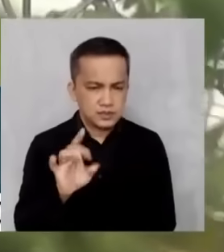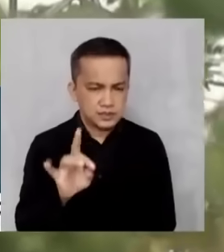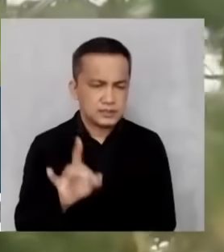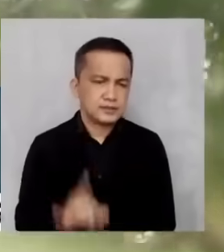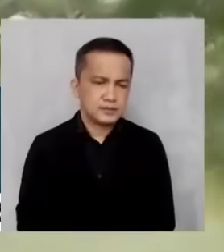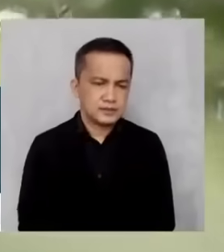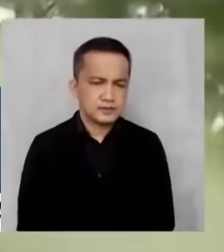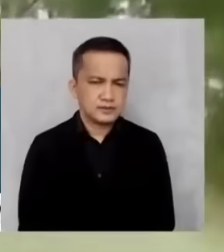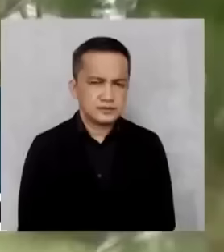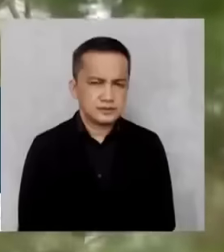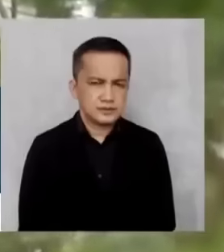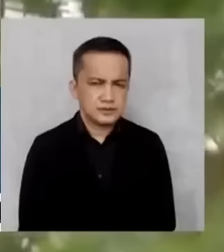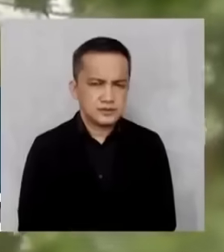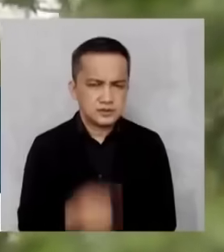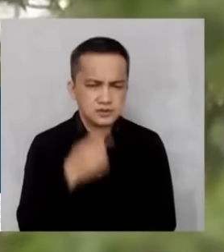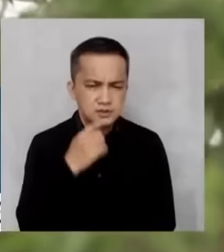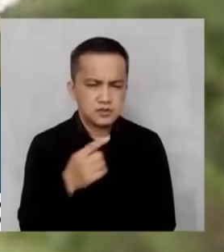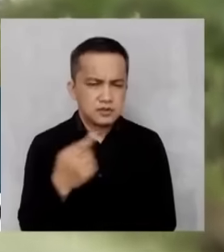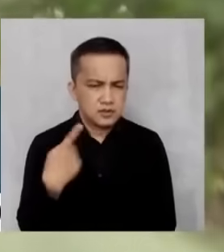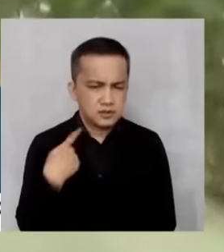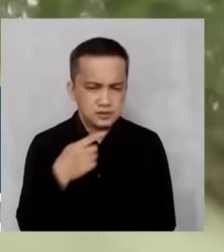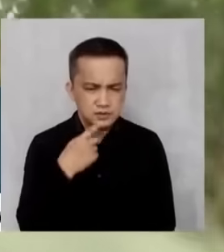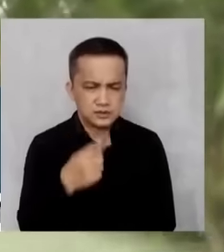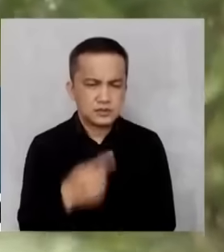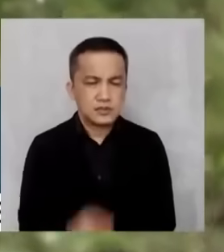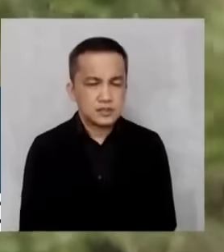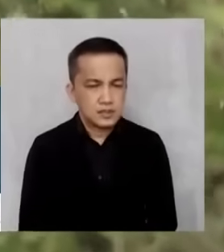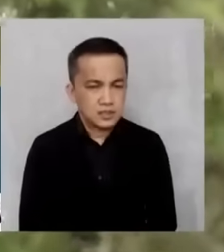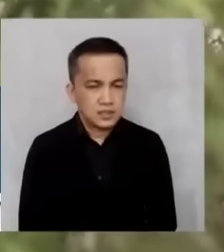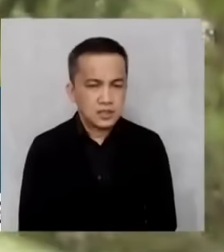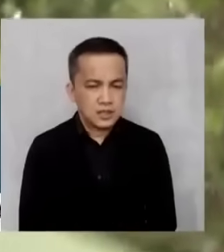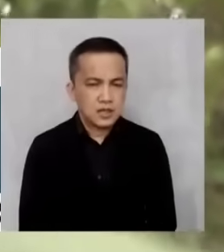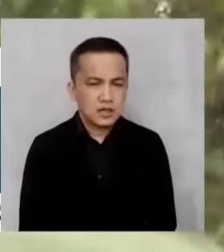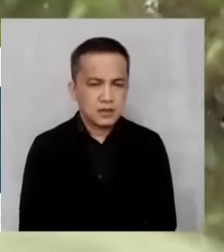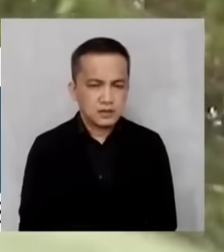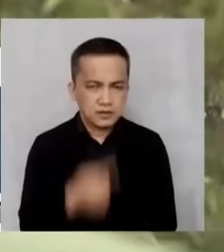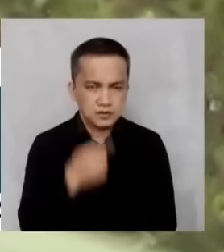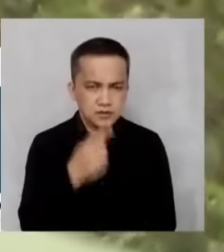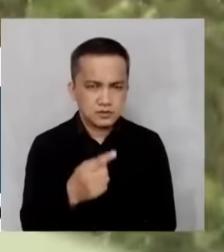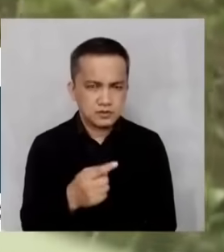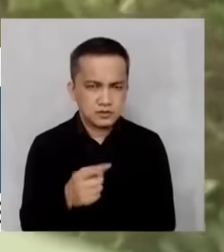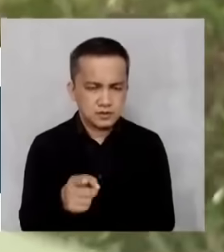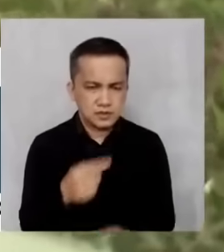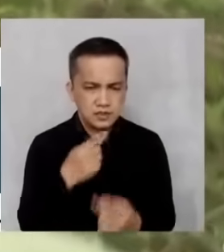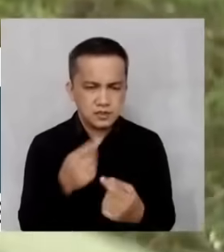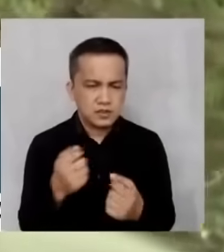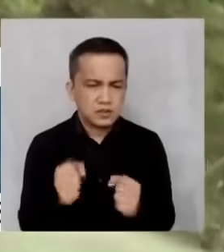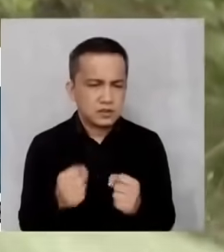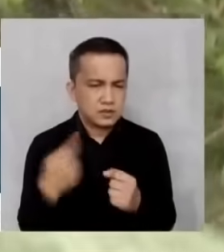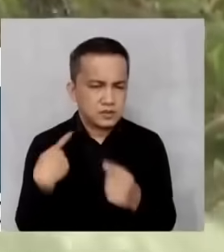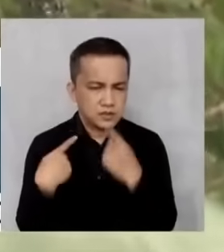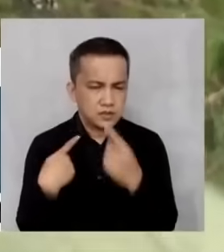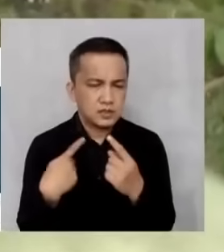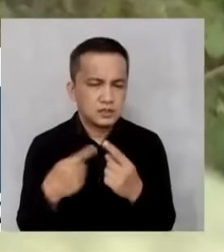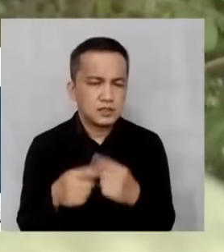or po pwede na siya maging normal high water level, or mas mataas na siya doon sa